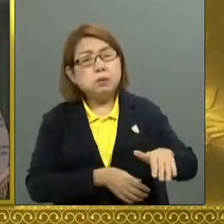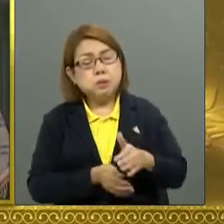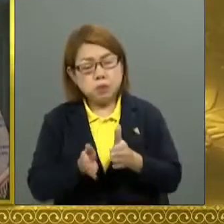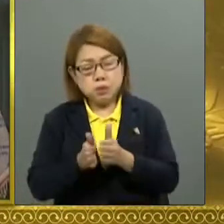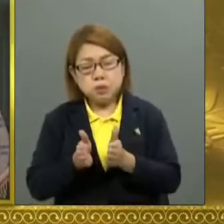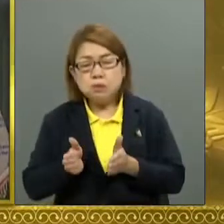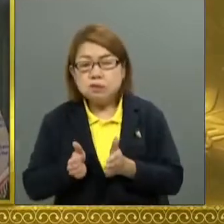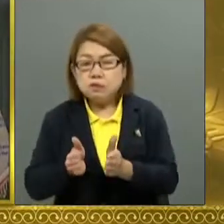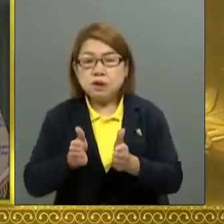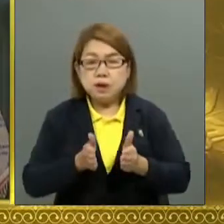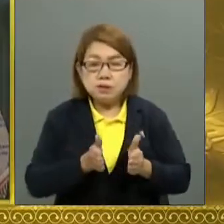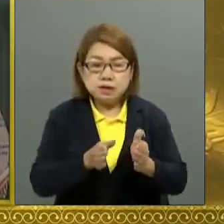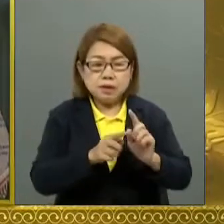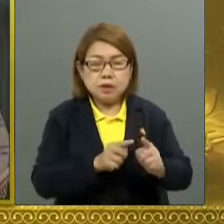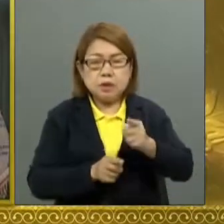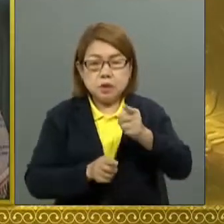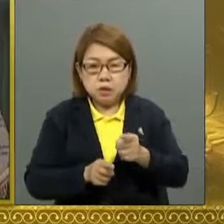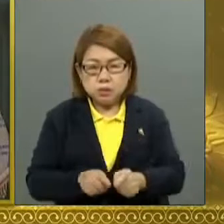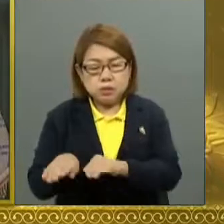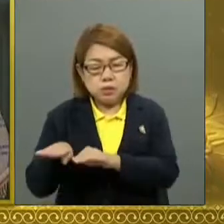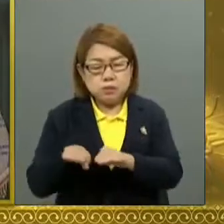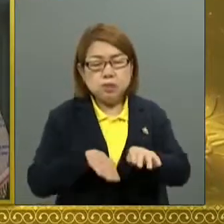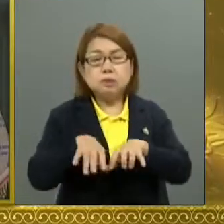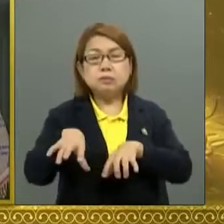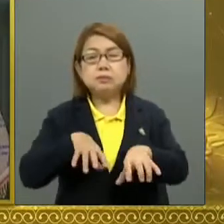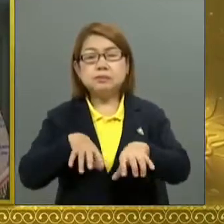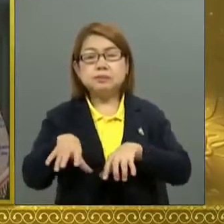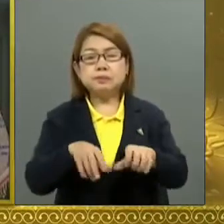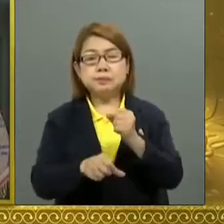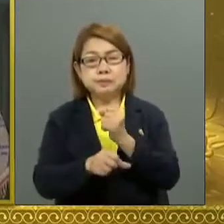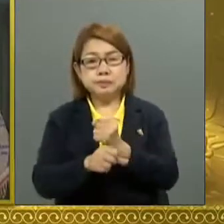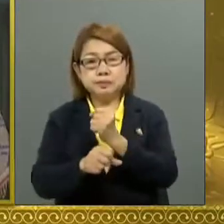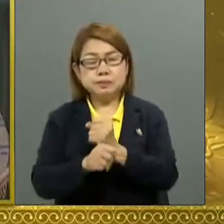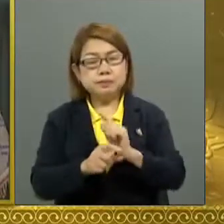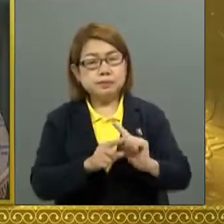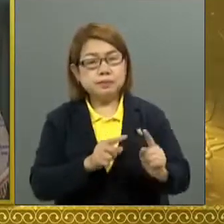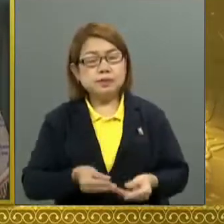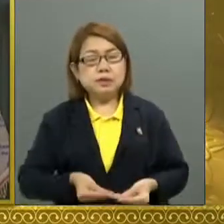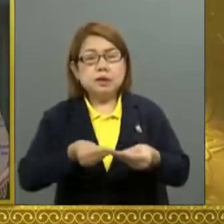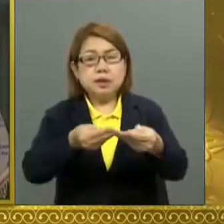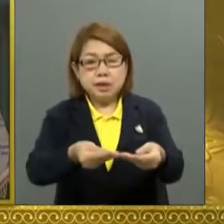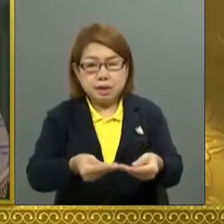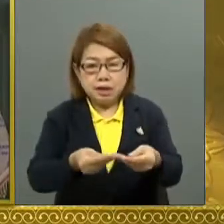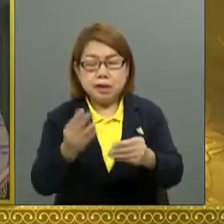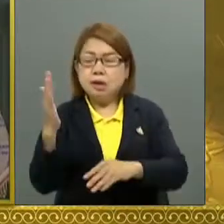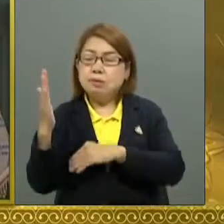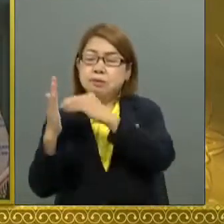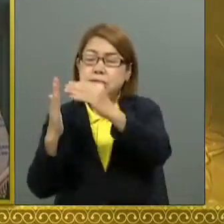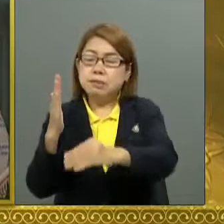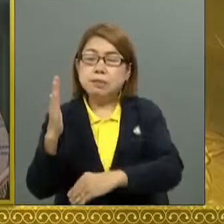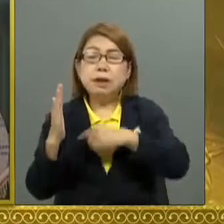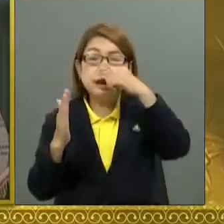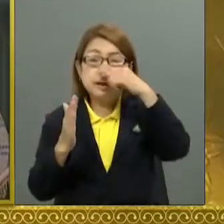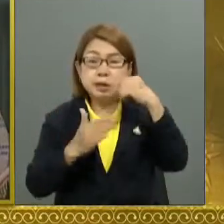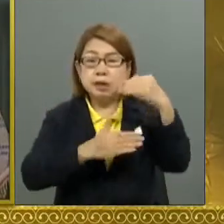พร้อมกันบำเพ็ญกรณียกิจเพื่อความเจริญรุ่งเรืองของประเทศชาติของเรา